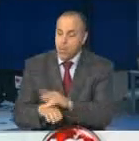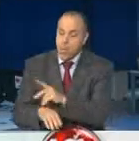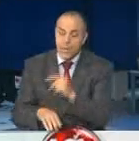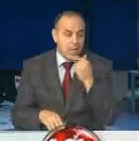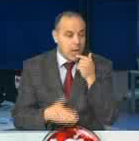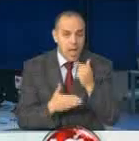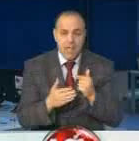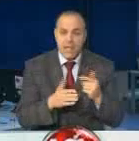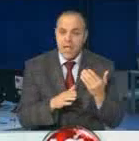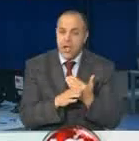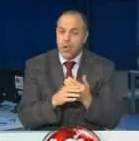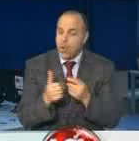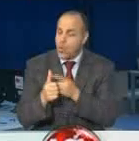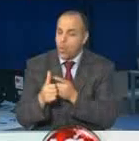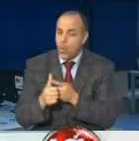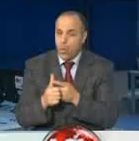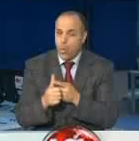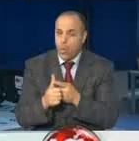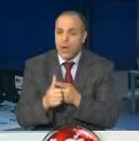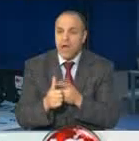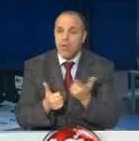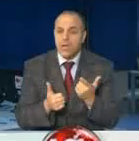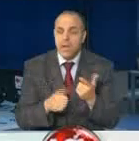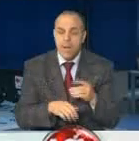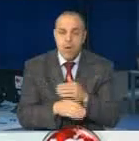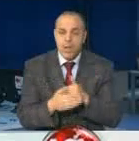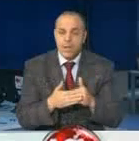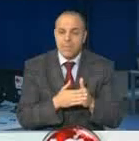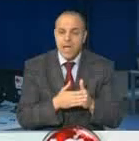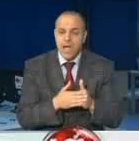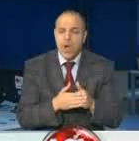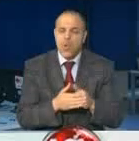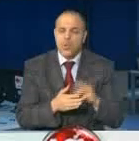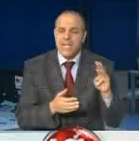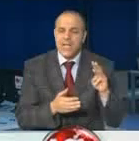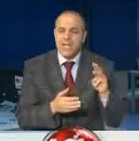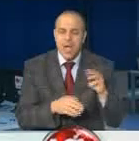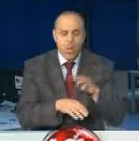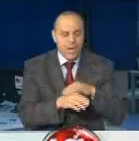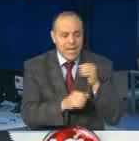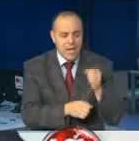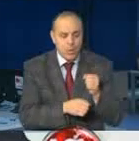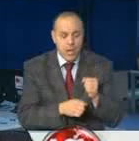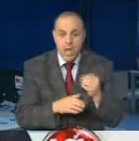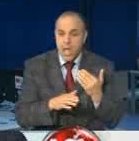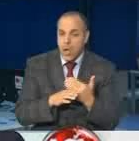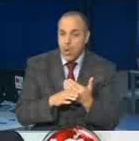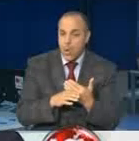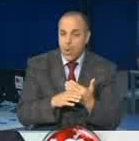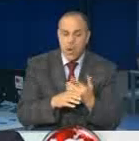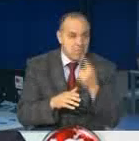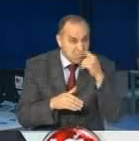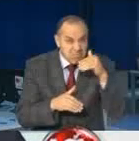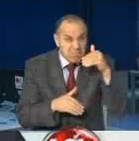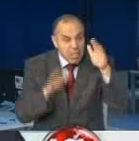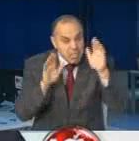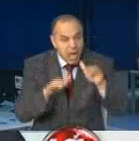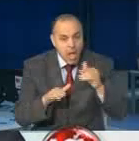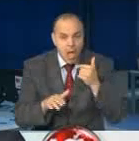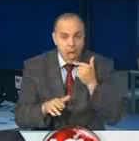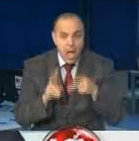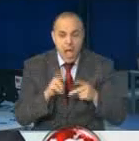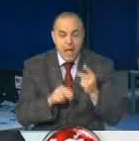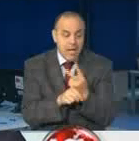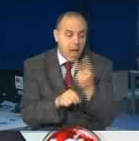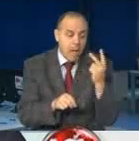آخر الآن، المدرسة الابتدائية راس العيثة بمعتمدية الوسلاتية من ولاية القيروان مدرسة آيلة للسقوط منذ أكثر